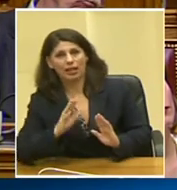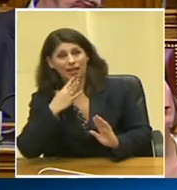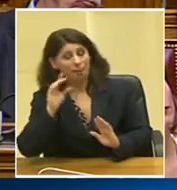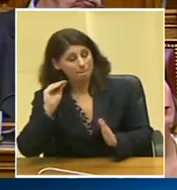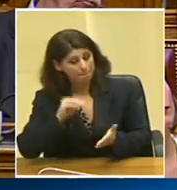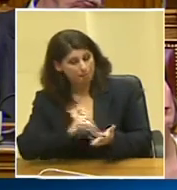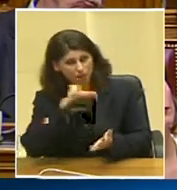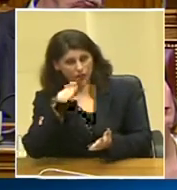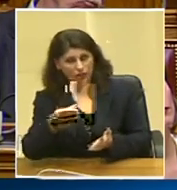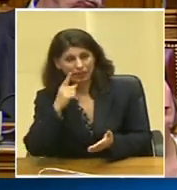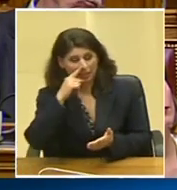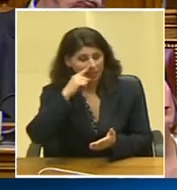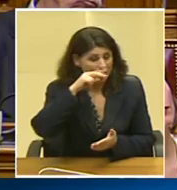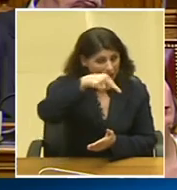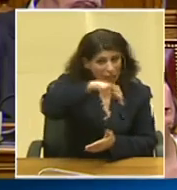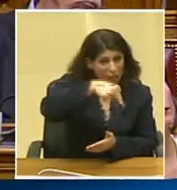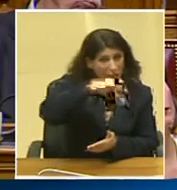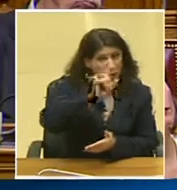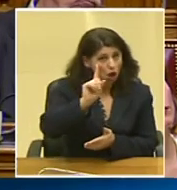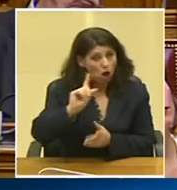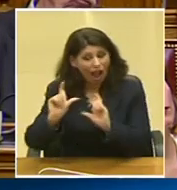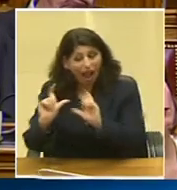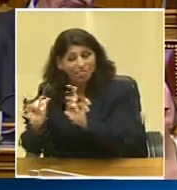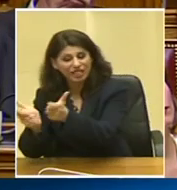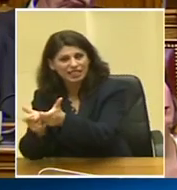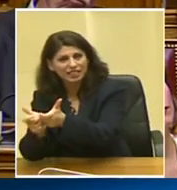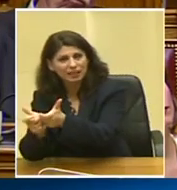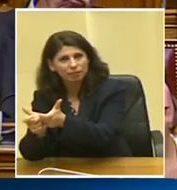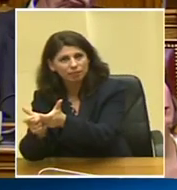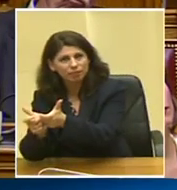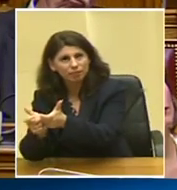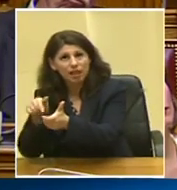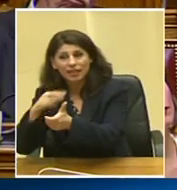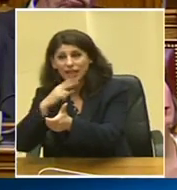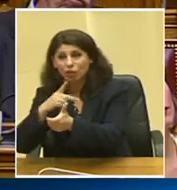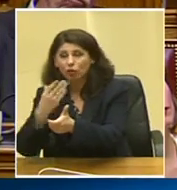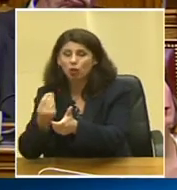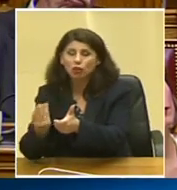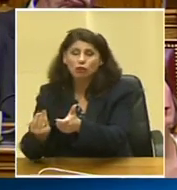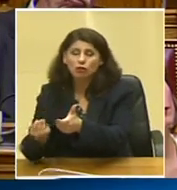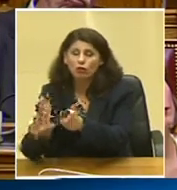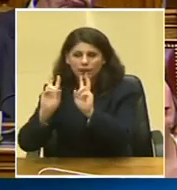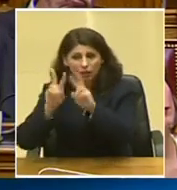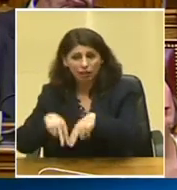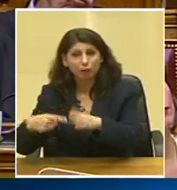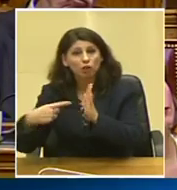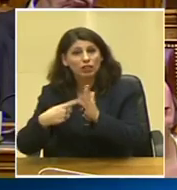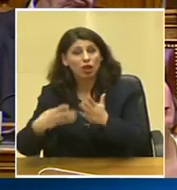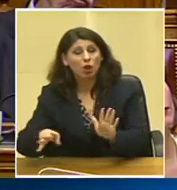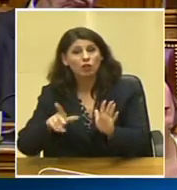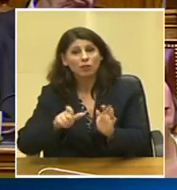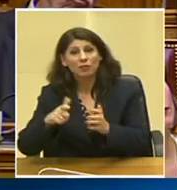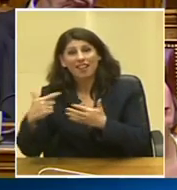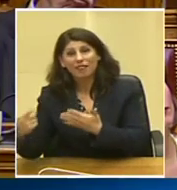επαναλαμβάνω, μιλάει για nationality και όχι για ethnicity. Και η γλώσσα που τόσο πολύ σας καίει είχε αναγνωριστεί από το 1977 και σας